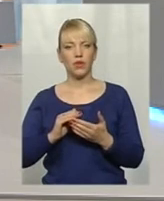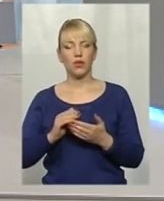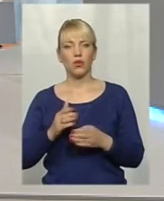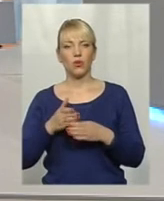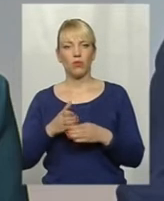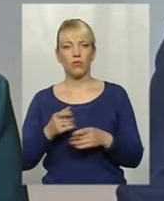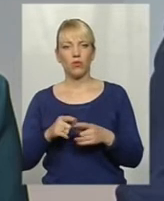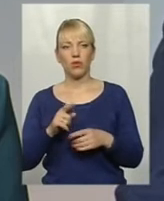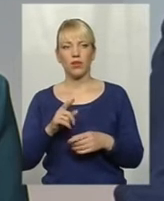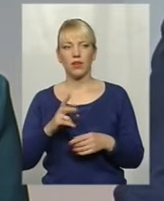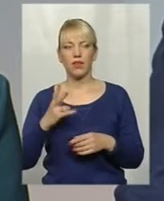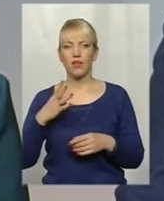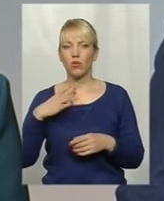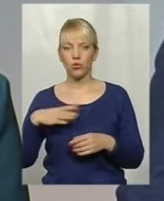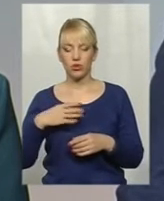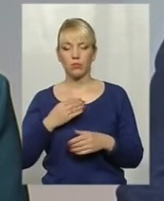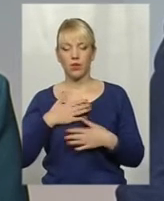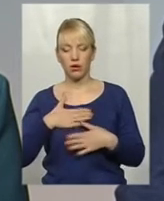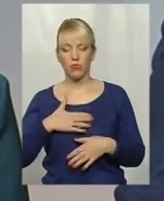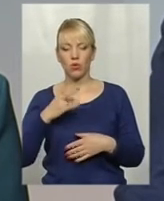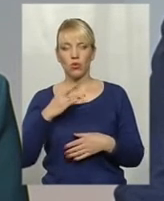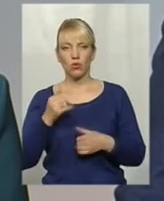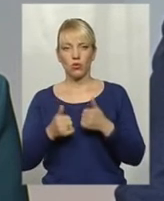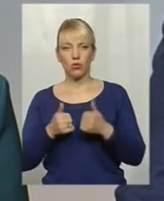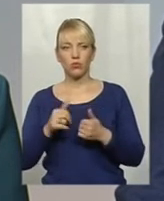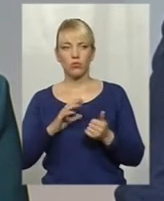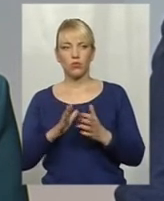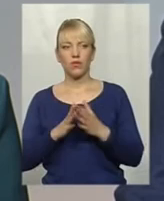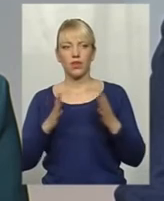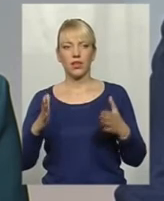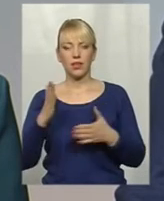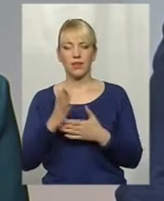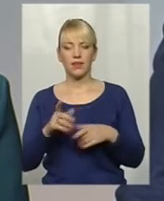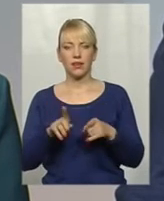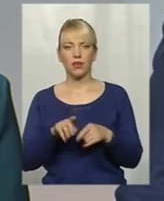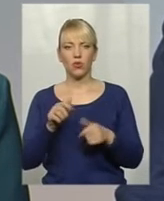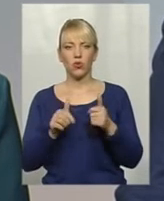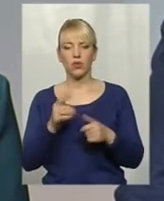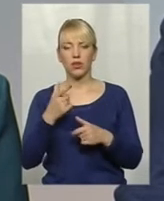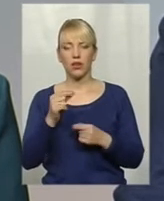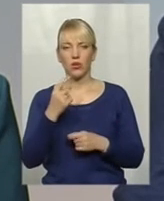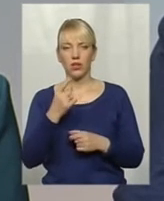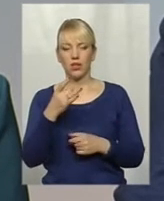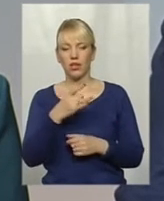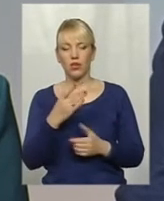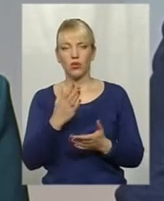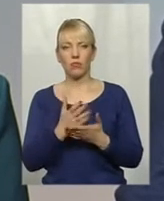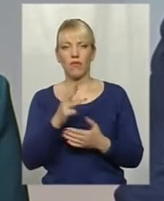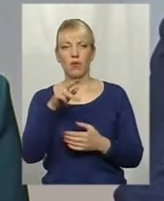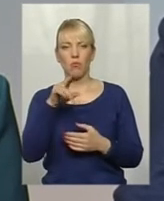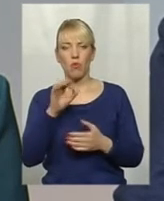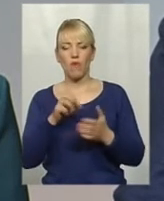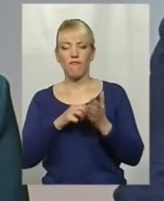приємно, але конкурси були великі. Відверто, були конкурси, де один район мав по 18-19 претендентів